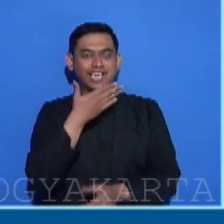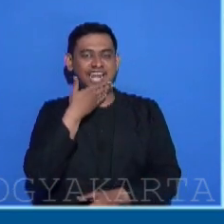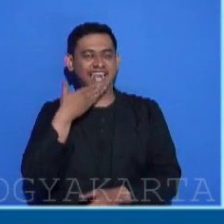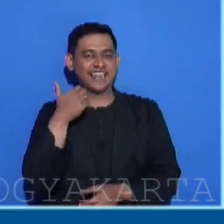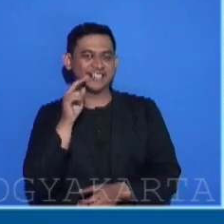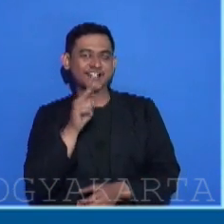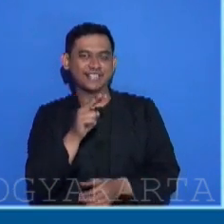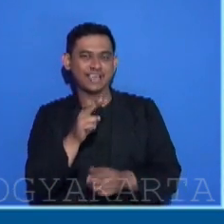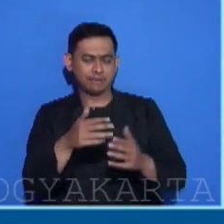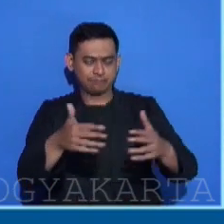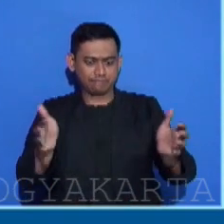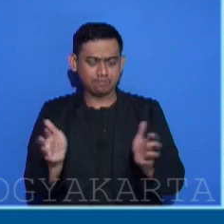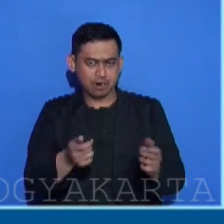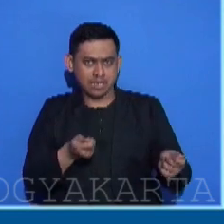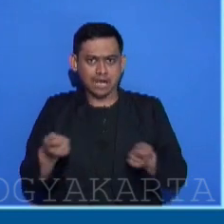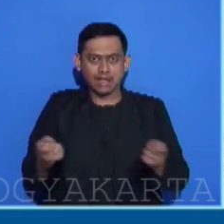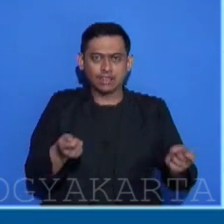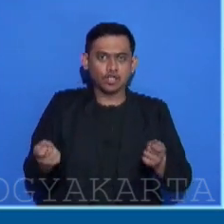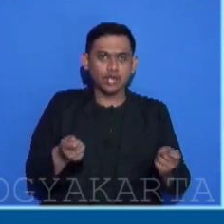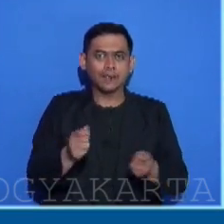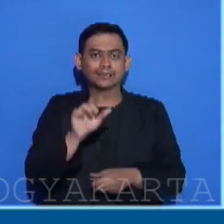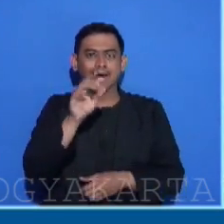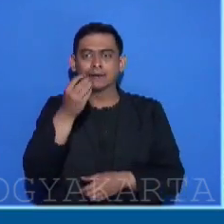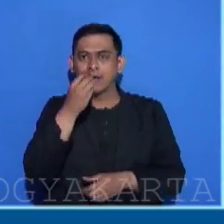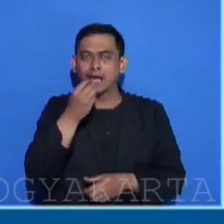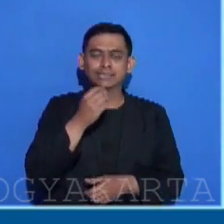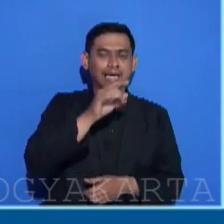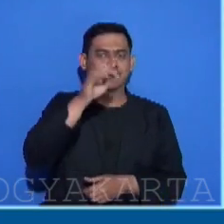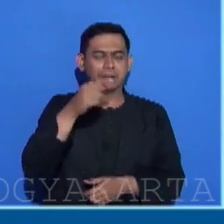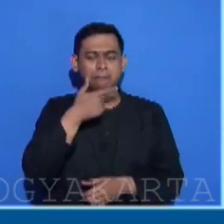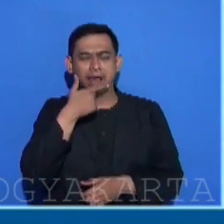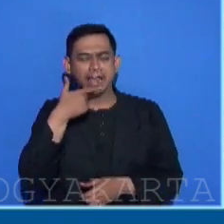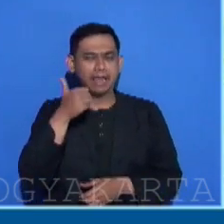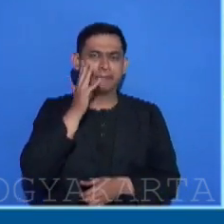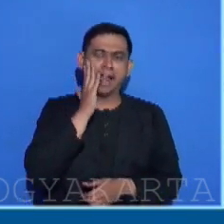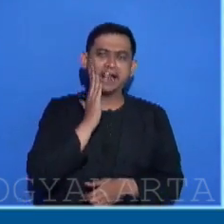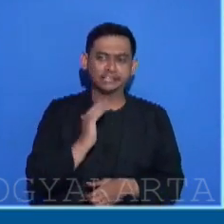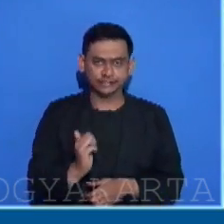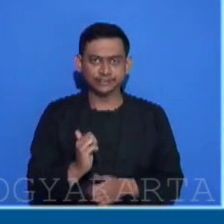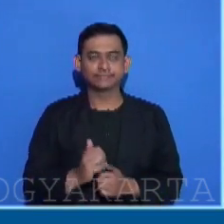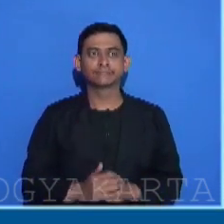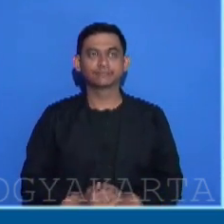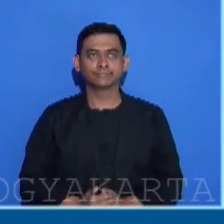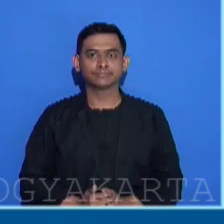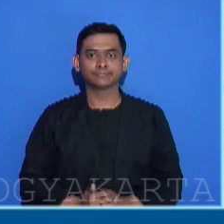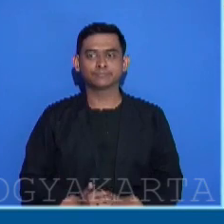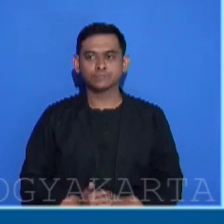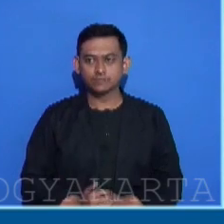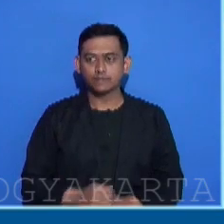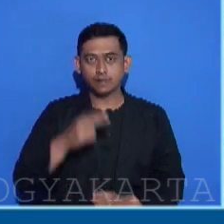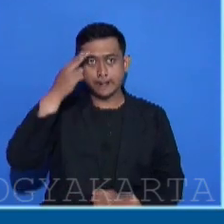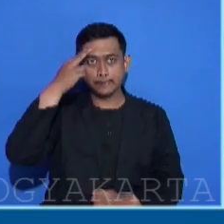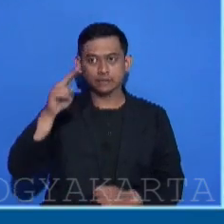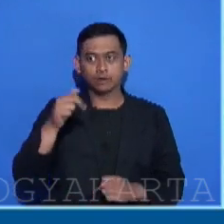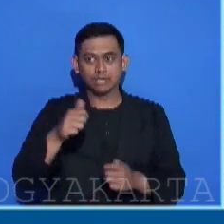sagipunah Dados olahan Lan raosipun Ugi moten kawon kalian olahan saking triigu wuh men Ugi saget Kang penggantosing